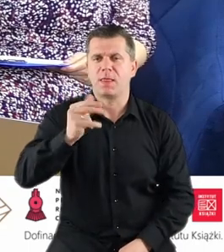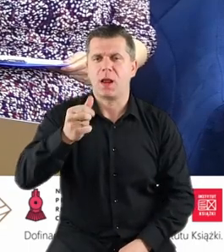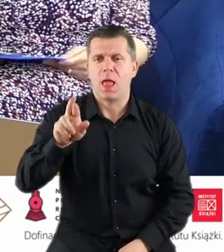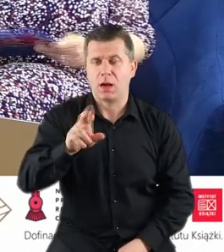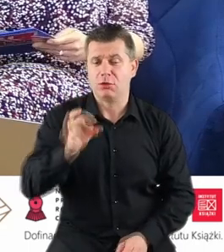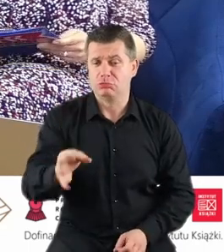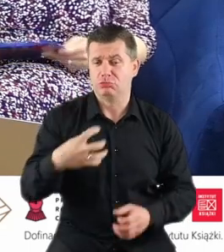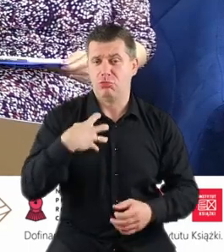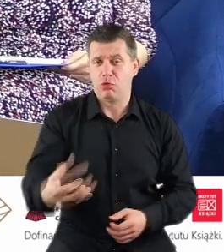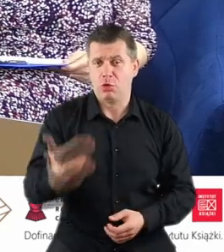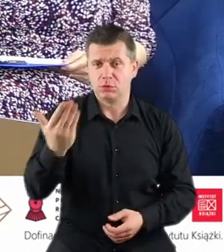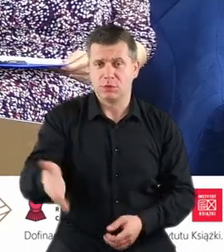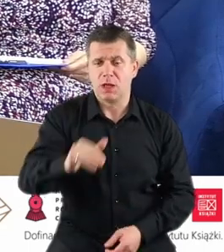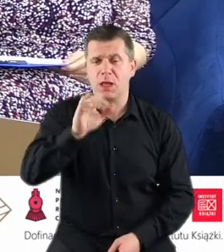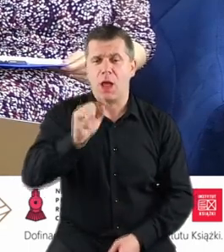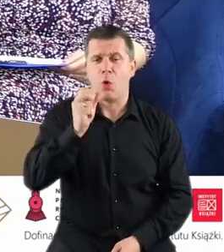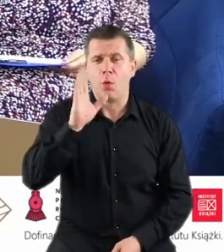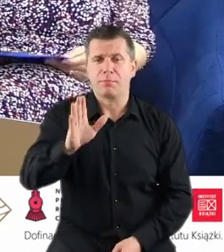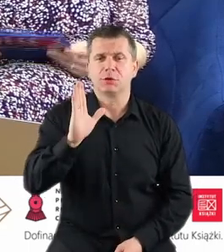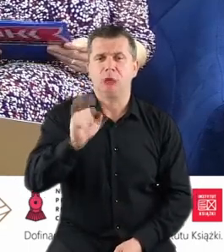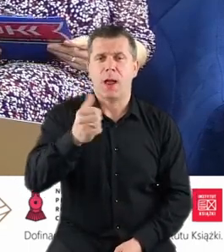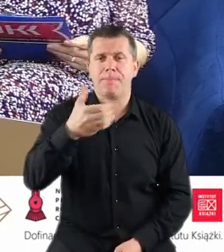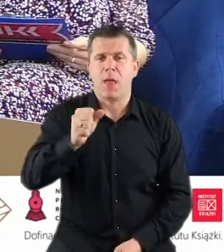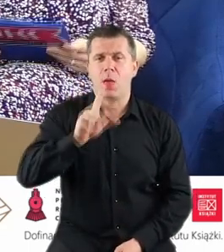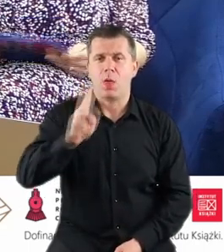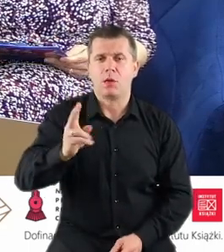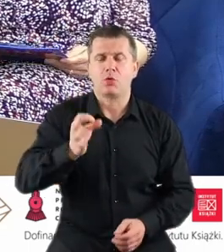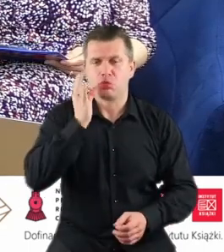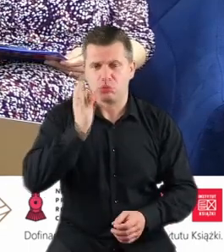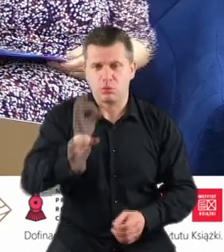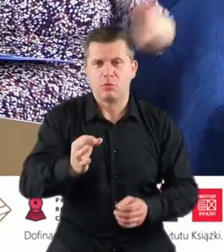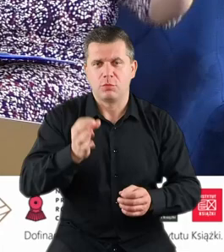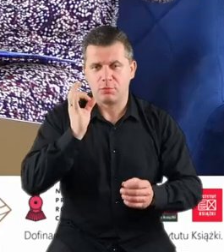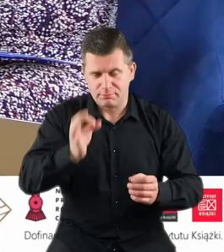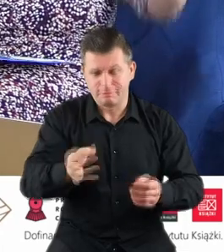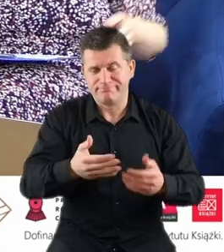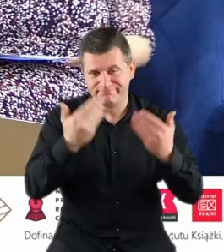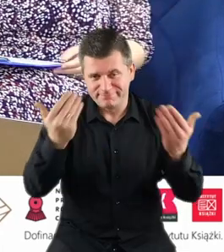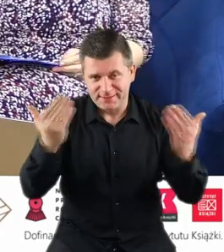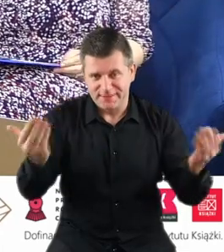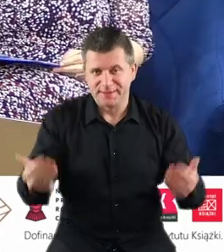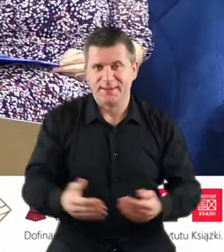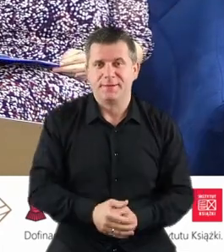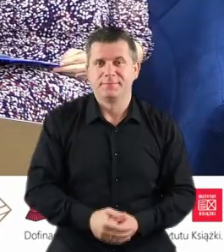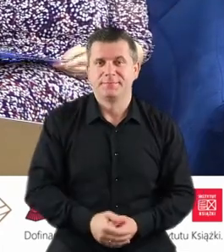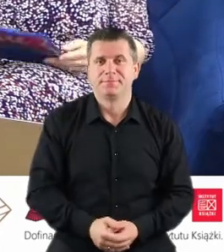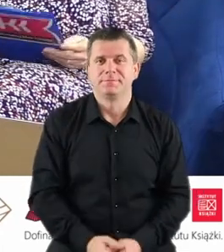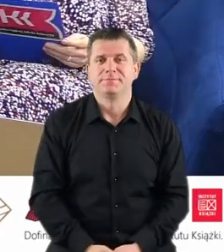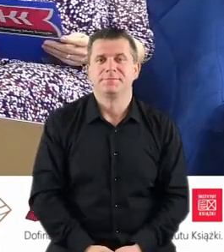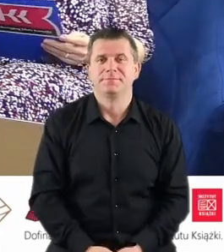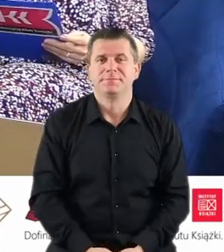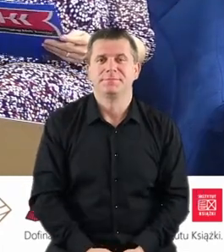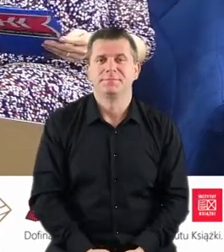nasz dzisiejszy gość, pan Jakub Szamalek. Dobry wieczór Państwu. Nie wiem, gdzie mam patrzeć, ale witam